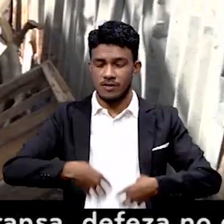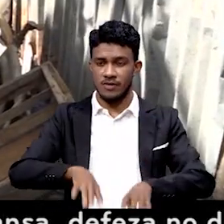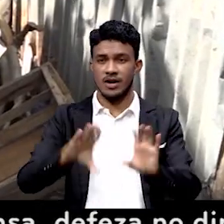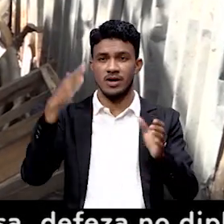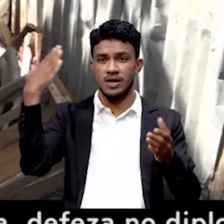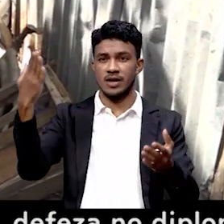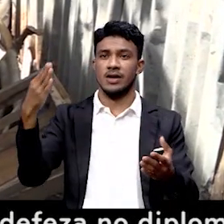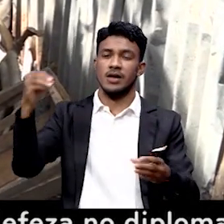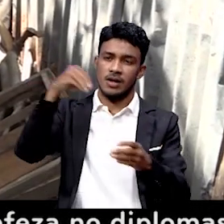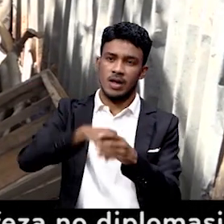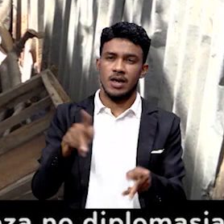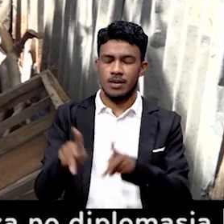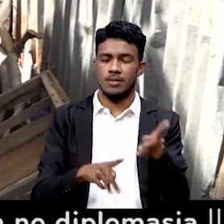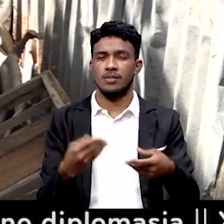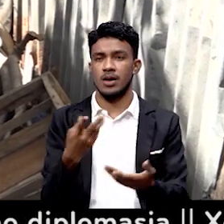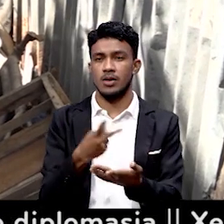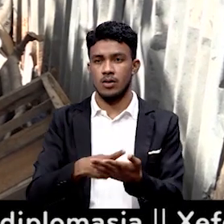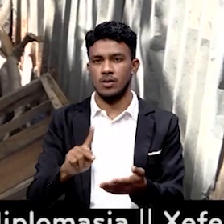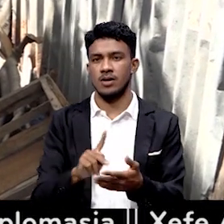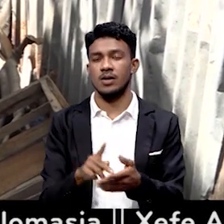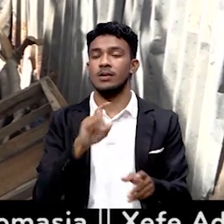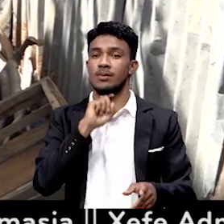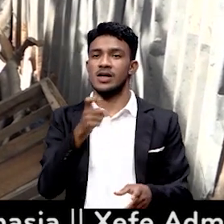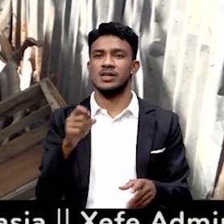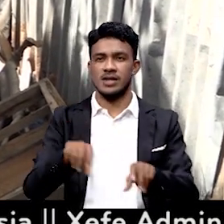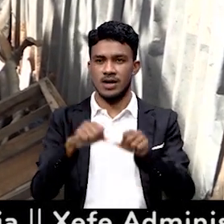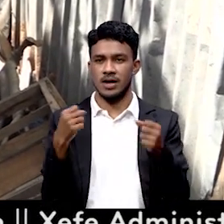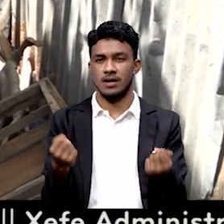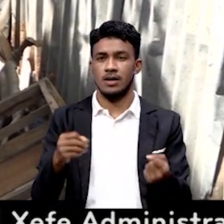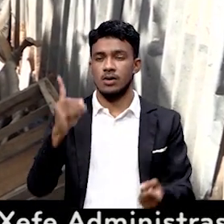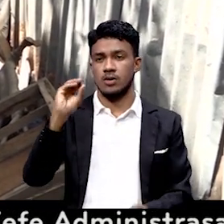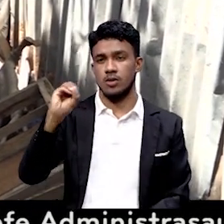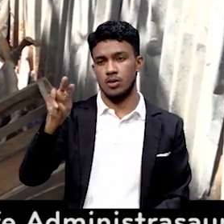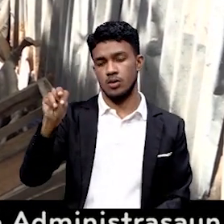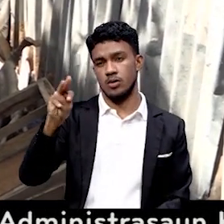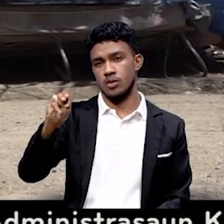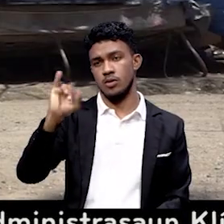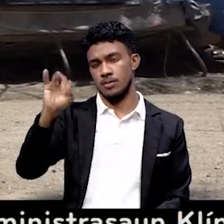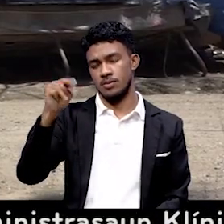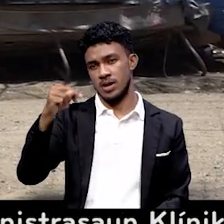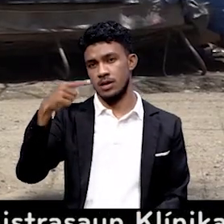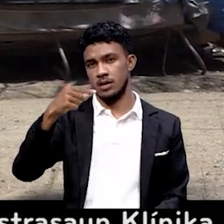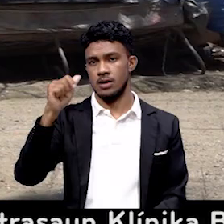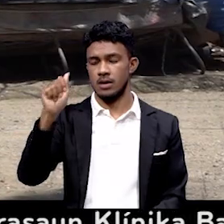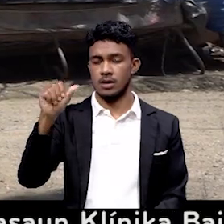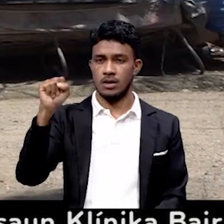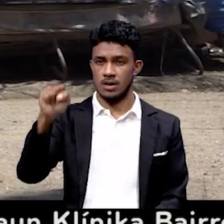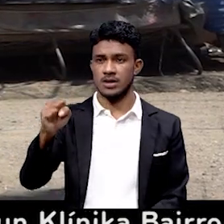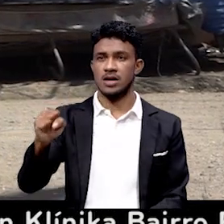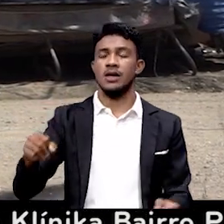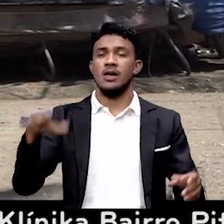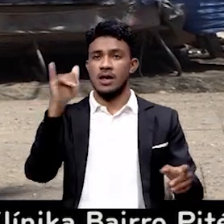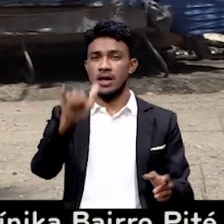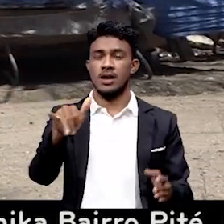hori tetu besiat hirak ne. Dominga sone uan sira hela iha uma kikida ne bedidin ho kaleng